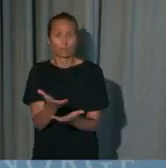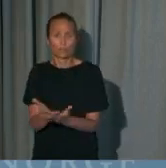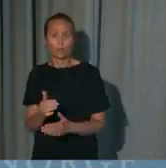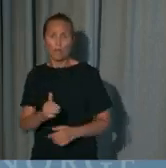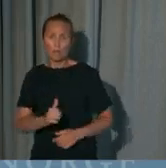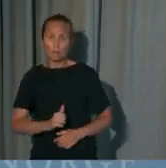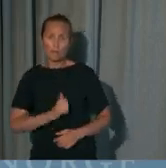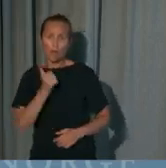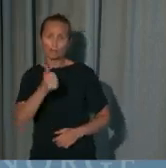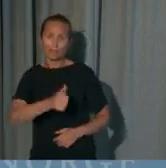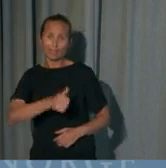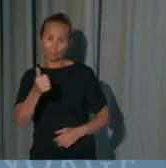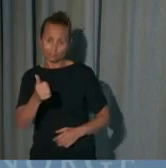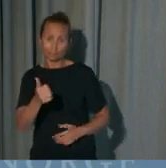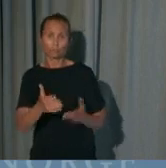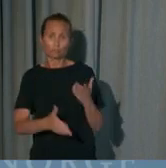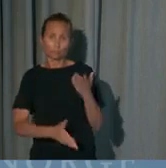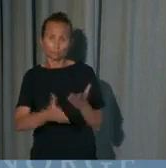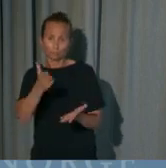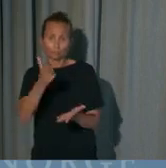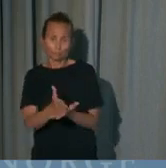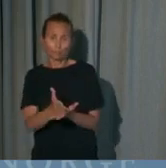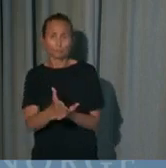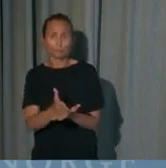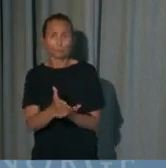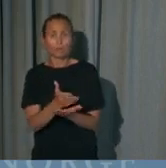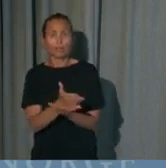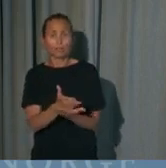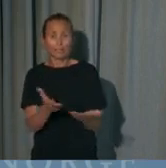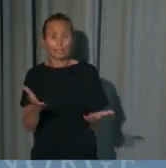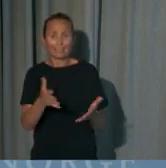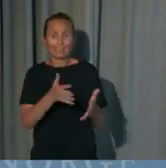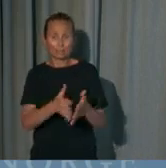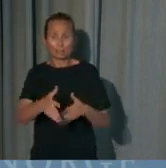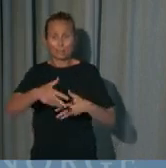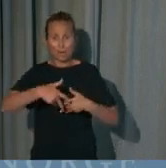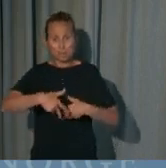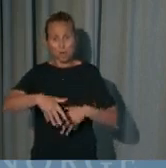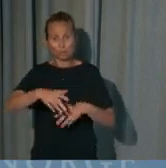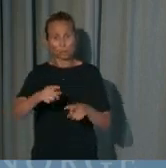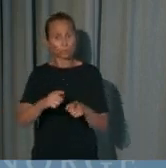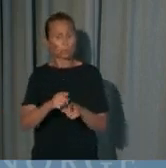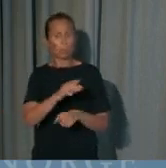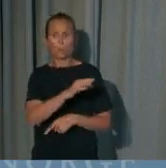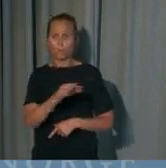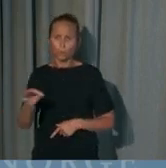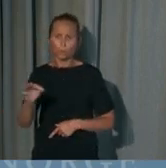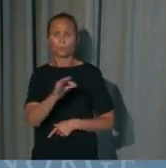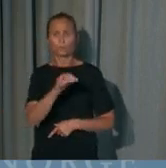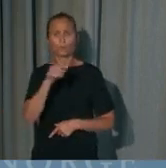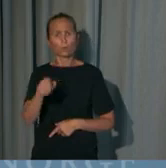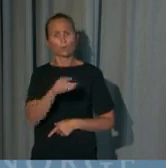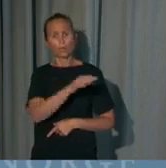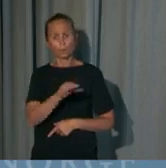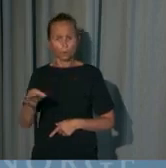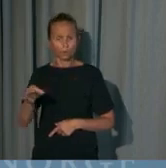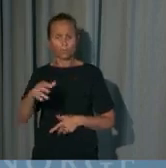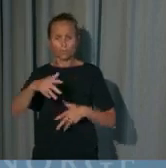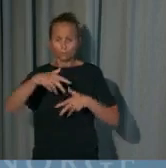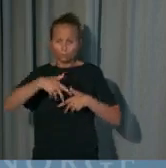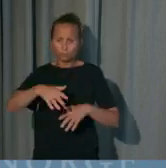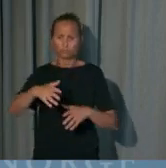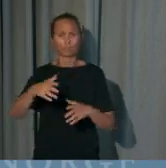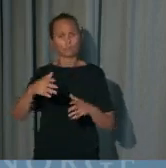Pride-ledelsen som besluttet å ikke avholde den paraden som kunne samlet hundretusener både i parade og langs